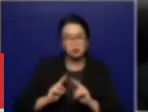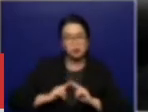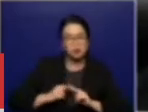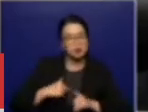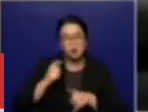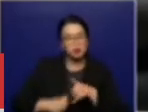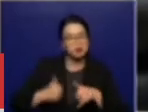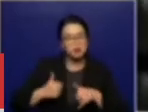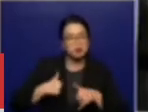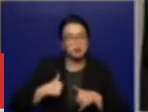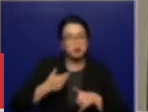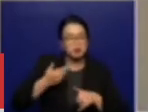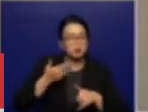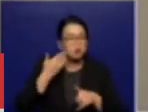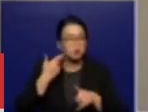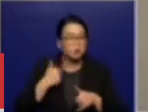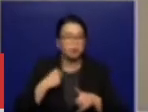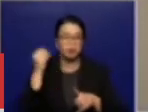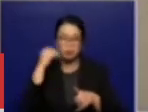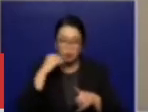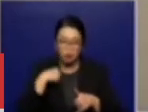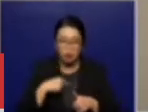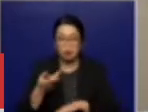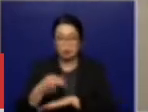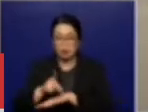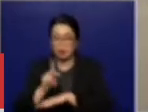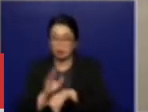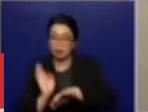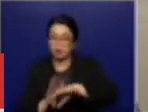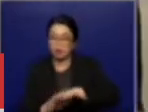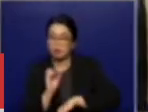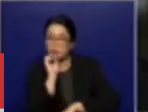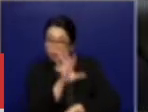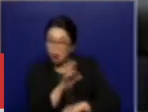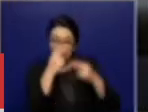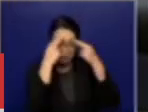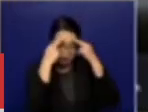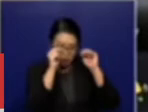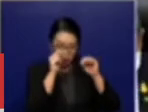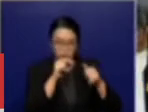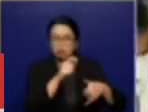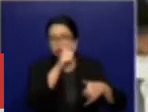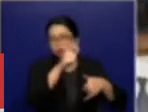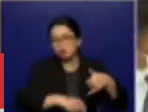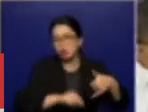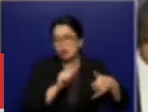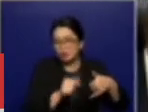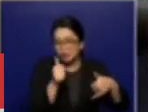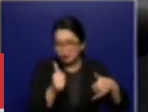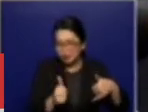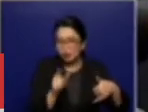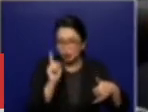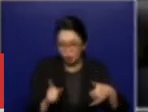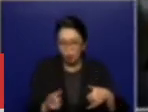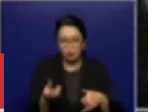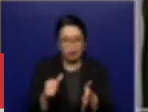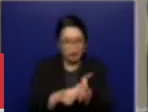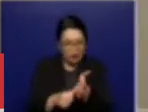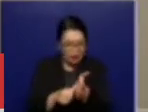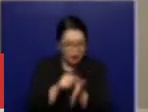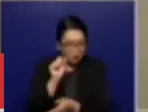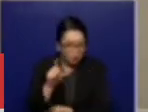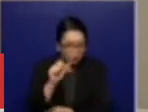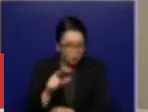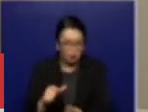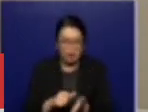านต้องบอกท่านนายกครับการเป็นคนดีเนี่ยถ้าเป็นคนดีท่านต้องรีบแก้ไขนะครับอย่า